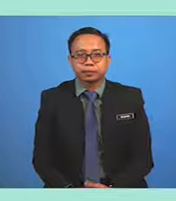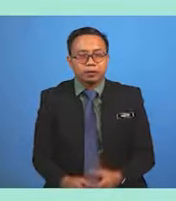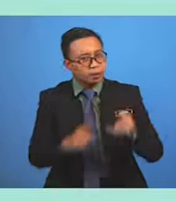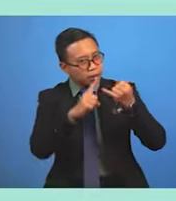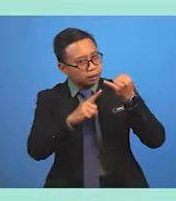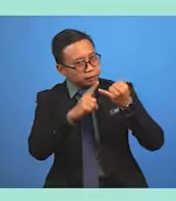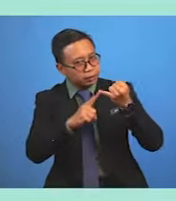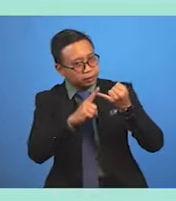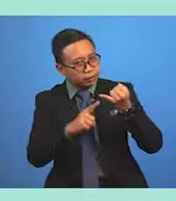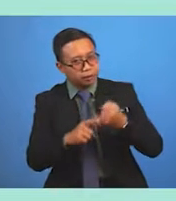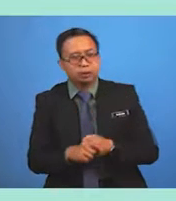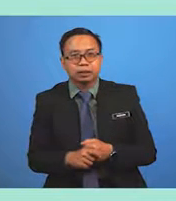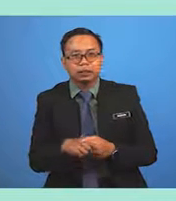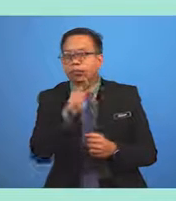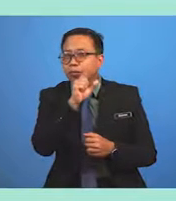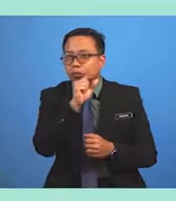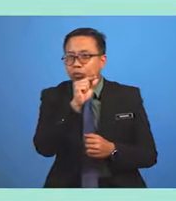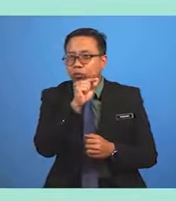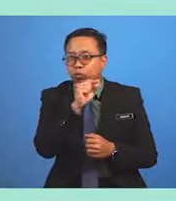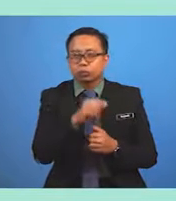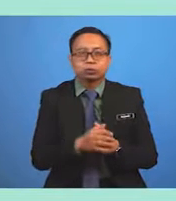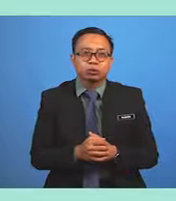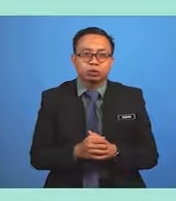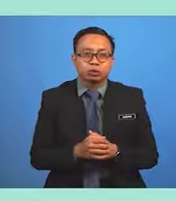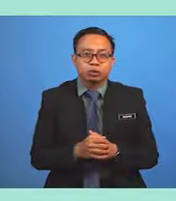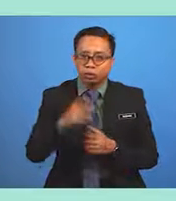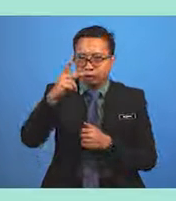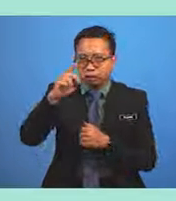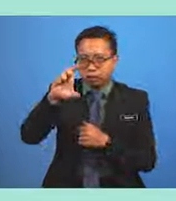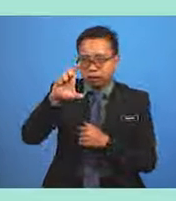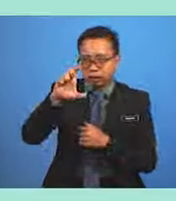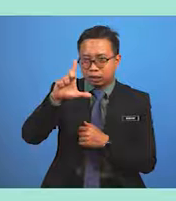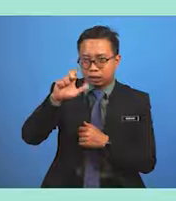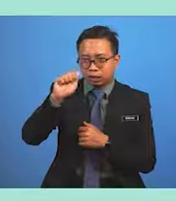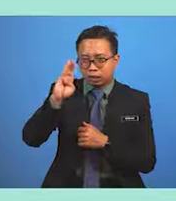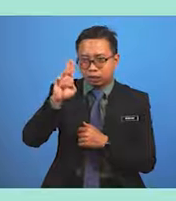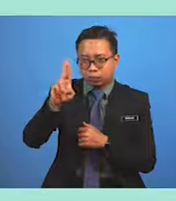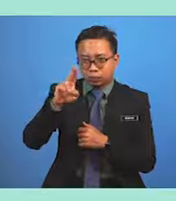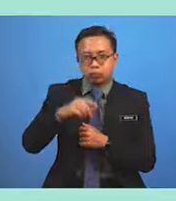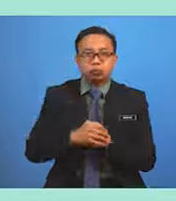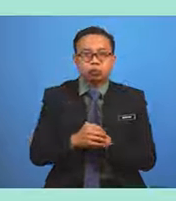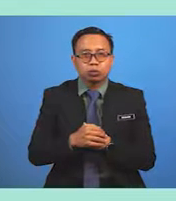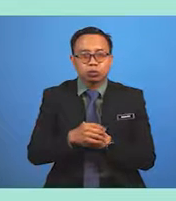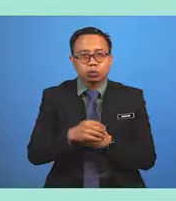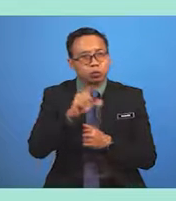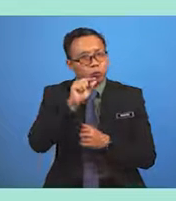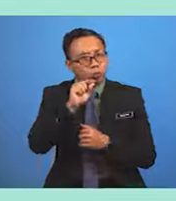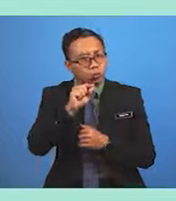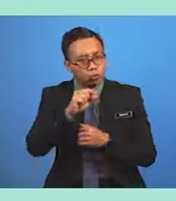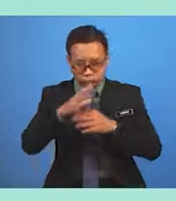Akhir sekali ialah burung pucung kelabu. Burung pucung kelabu ialah burung yang besar